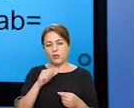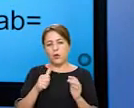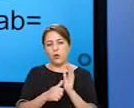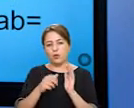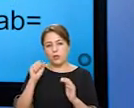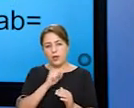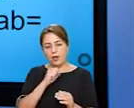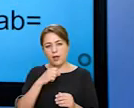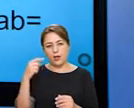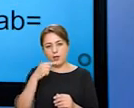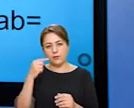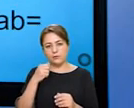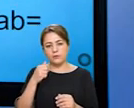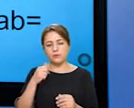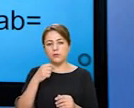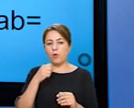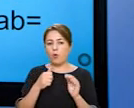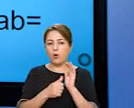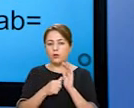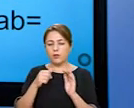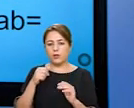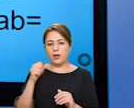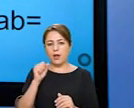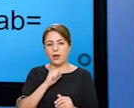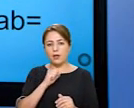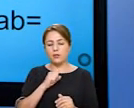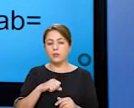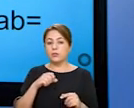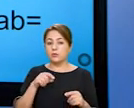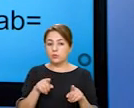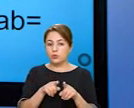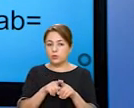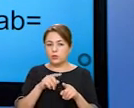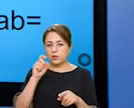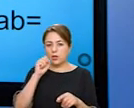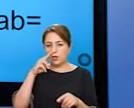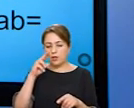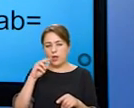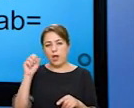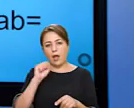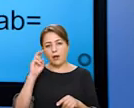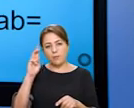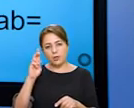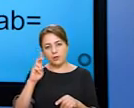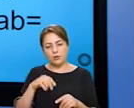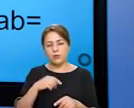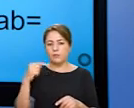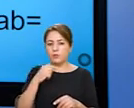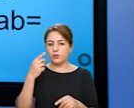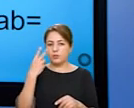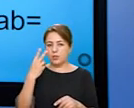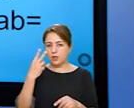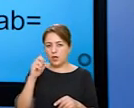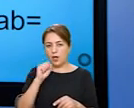6а, айрамыз минус 6а. Кейінгі оқшаш қадымыз а бөлік, минус